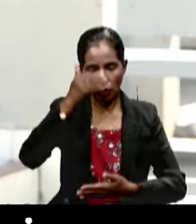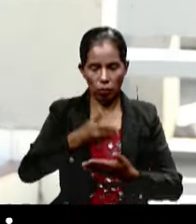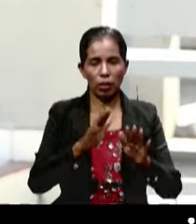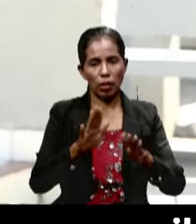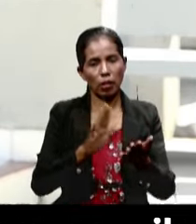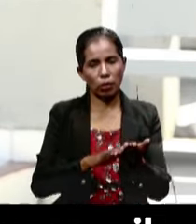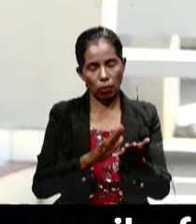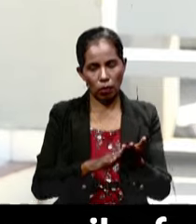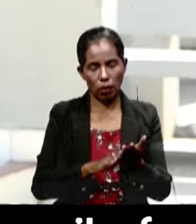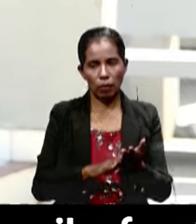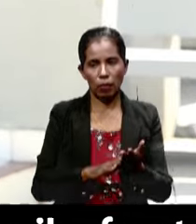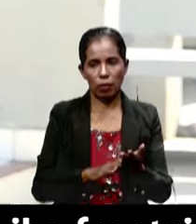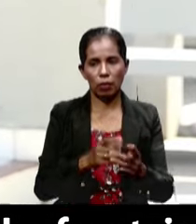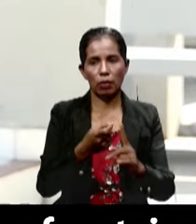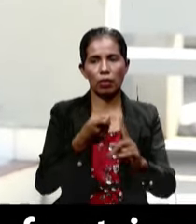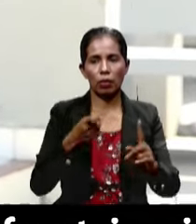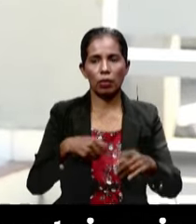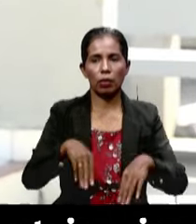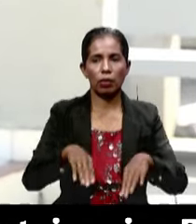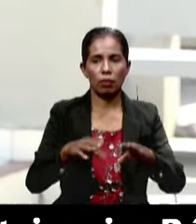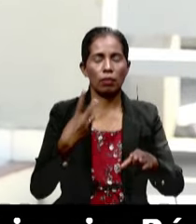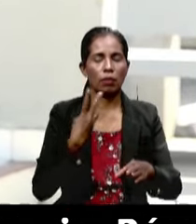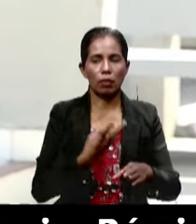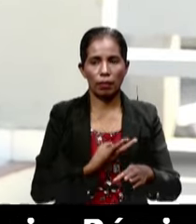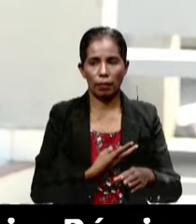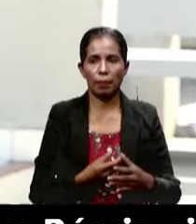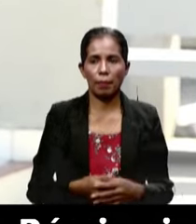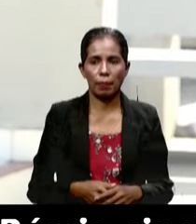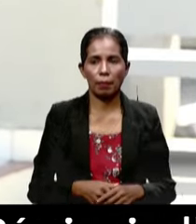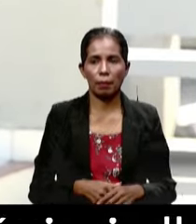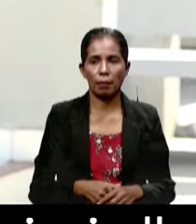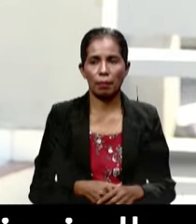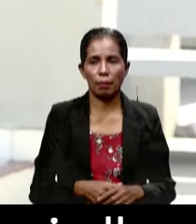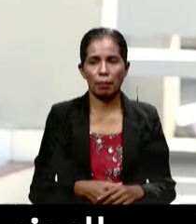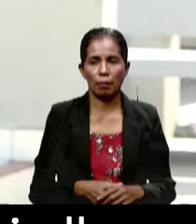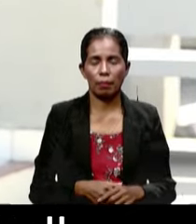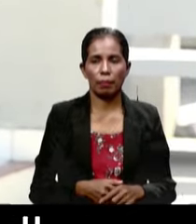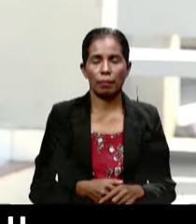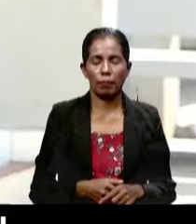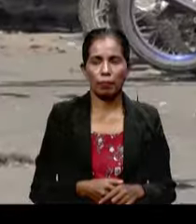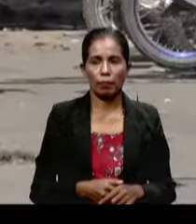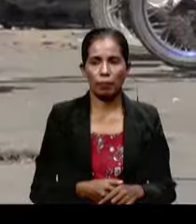Mesir, mesti cukup ya fainkan ne hitan ne, handle ten ne kono.